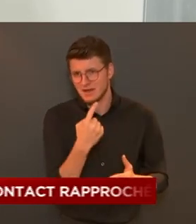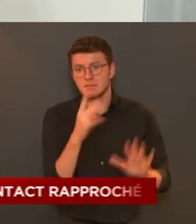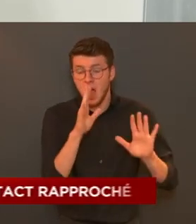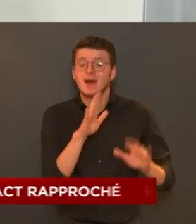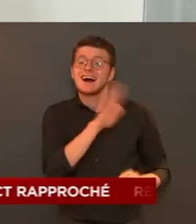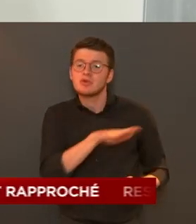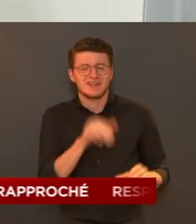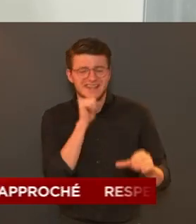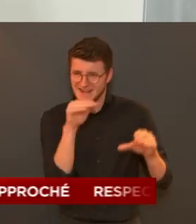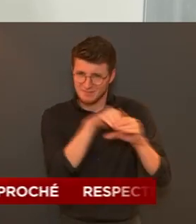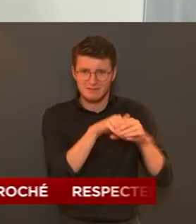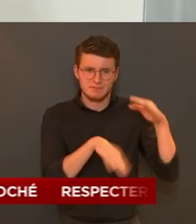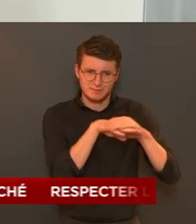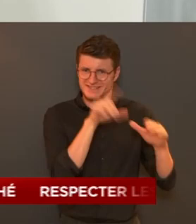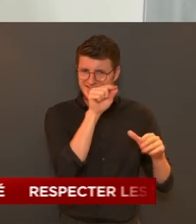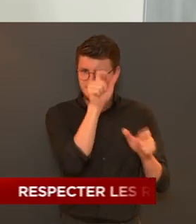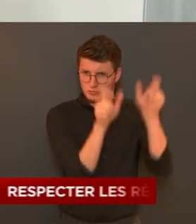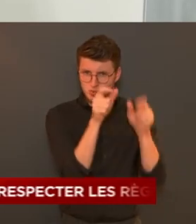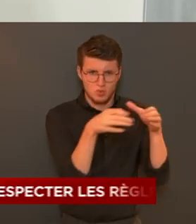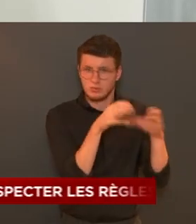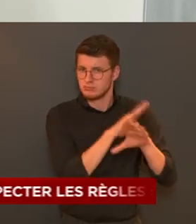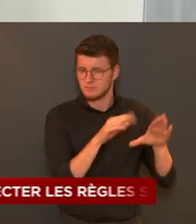et on a dit enfants non compris.